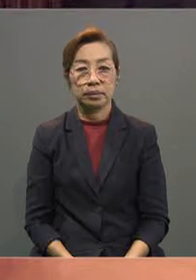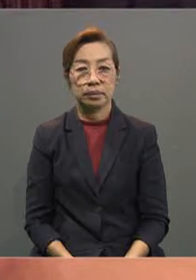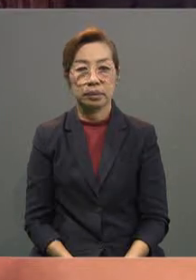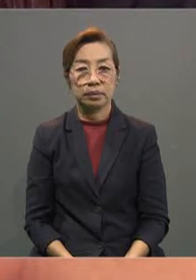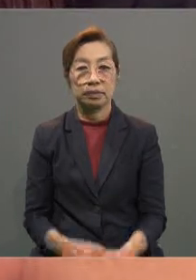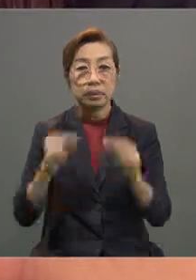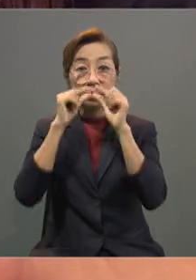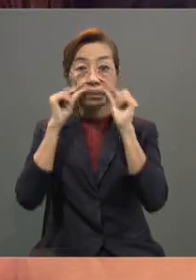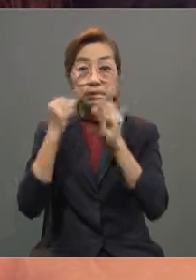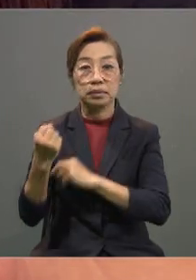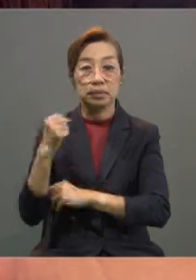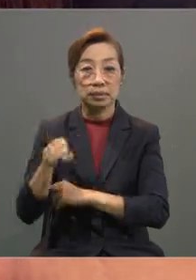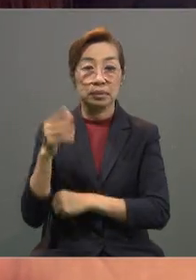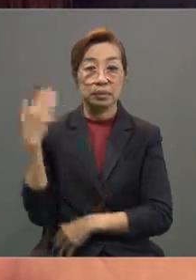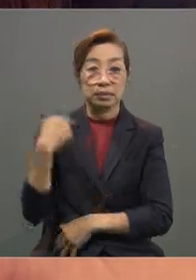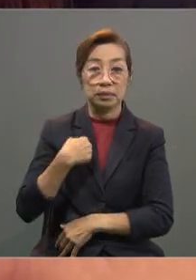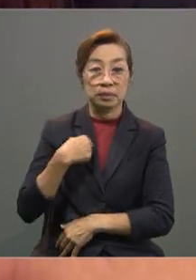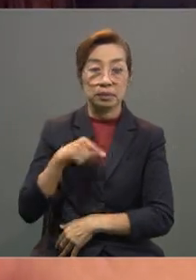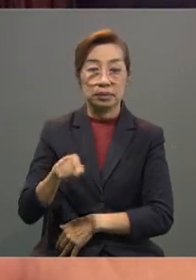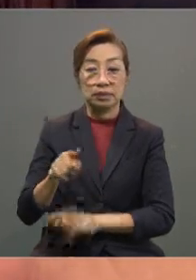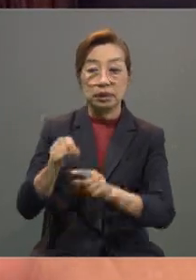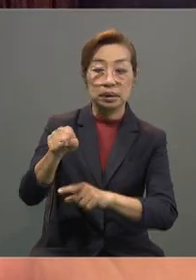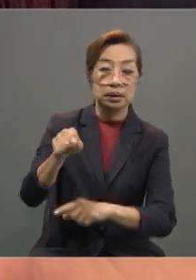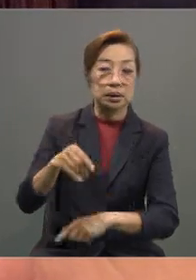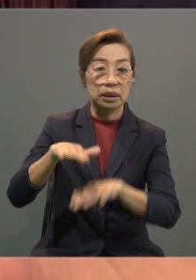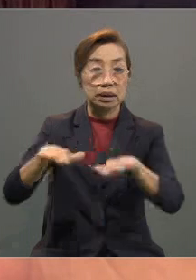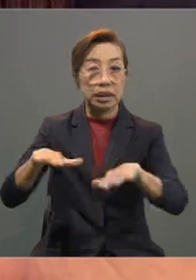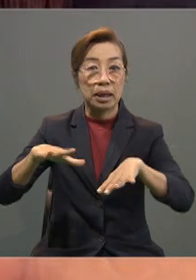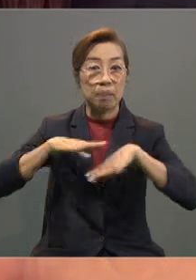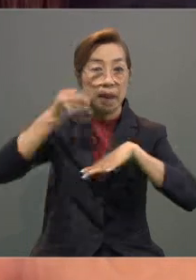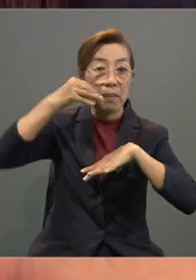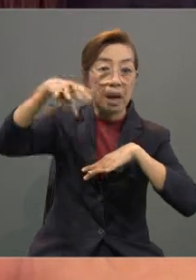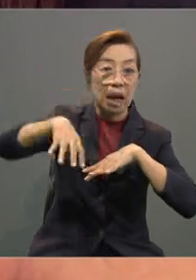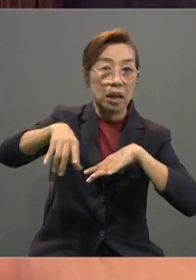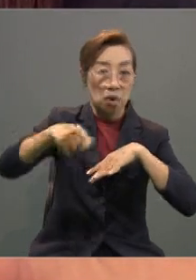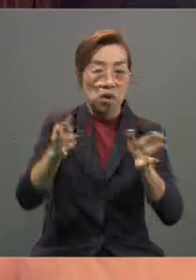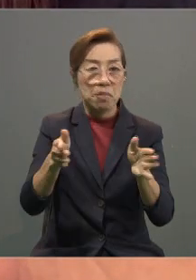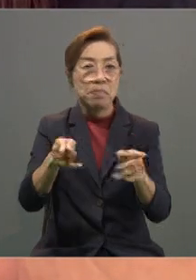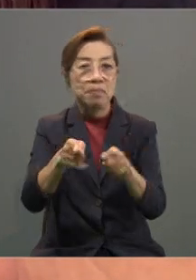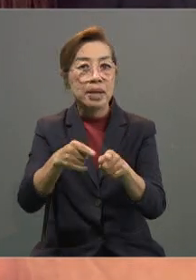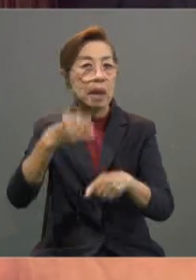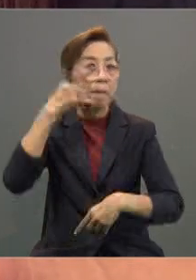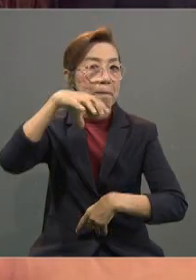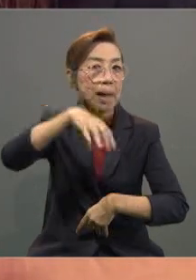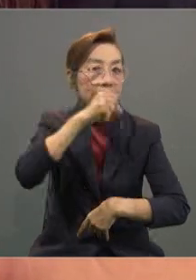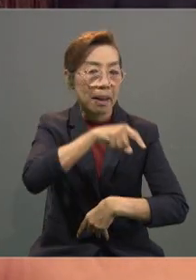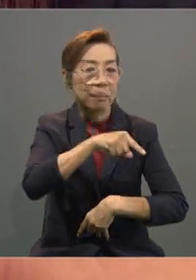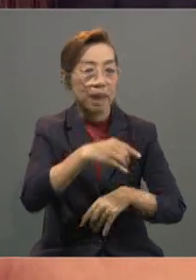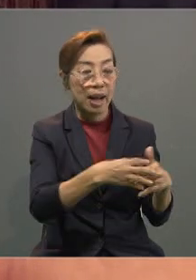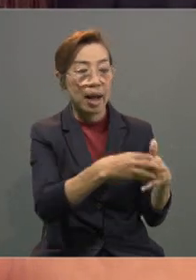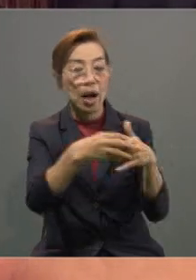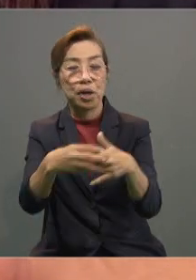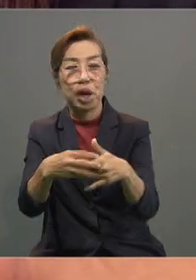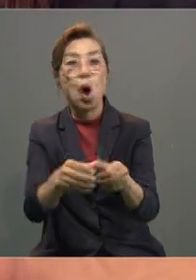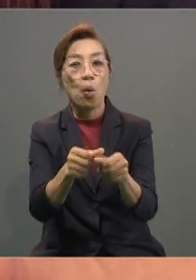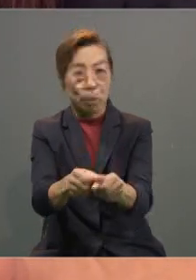ในส่วนของความปลอดภัยทางเมื่อกี้ผมคุยทางบ้านพักเด็กน่ารักมากก็จะเป็นเซฟ Houseอีกที่นึงเผื่อที่จะให้น้องเนี่ยเข้าไปหลบภัยที่นั่นได้นะ